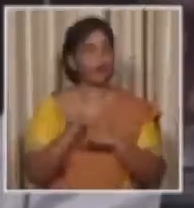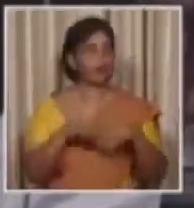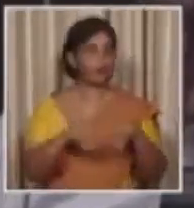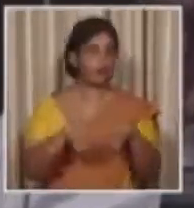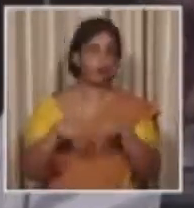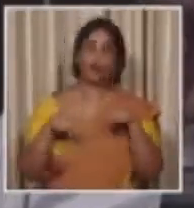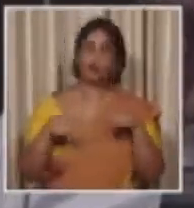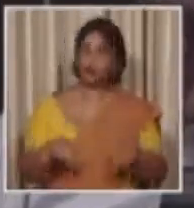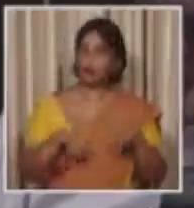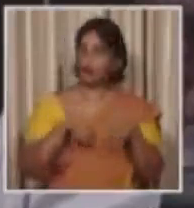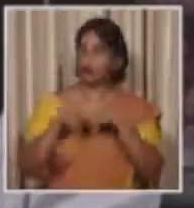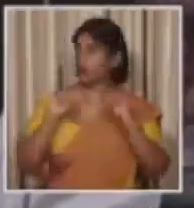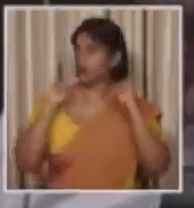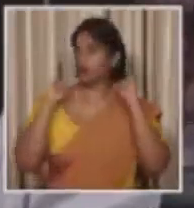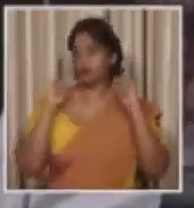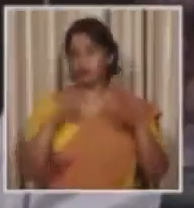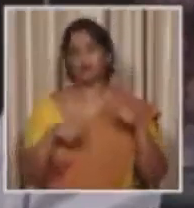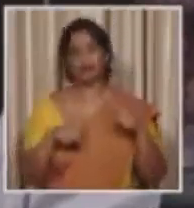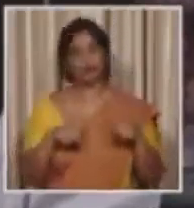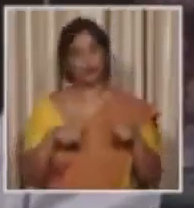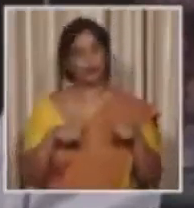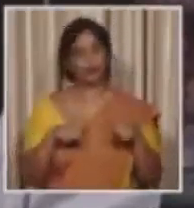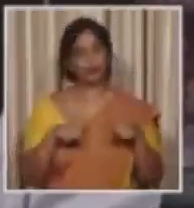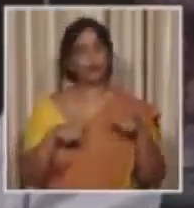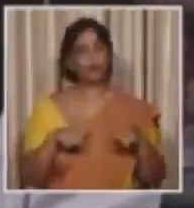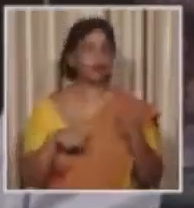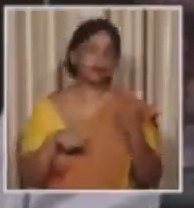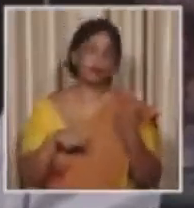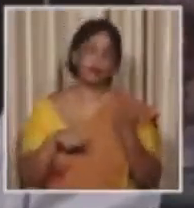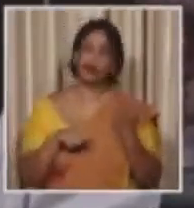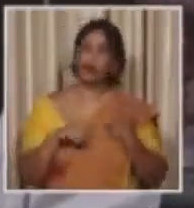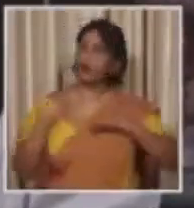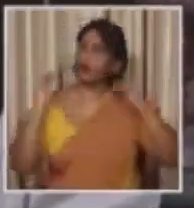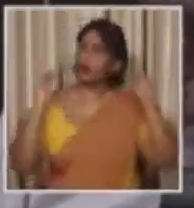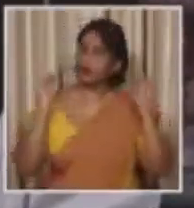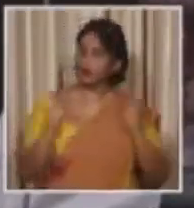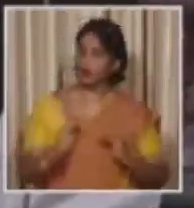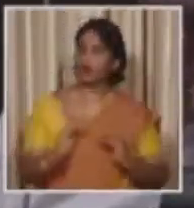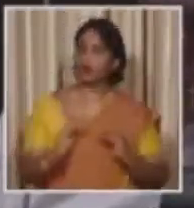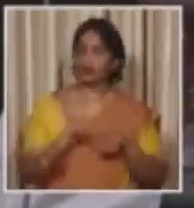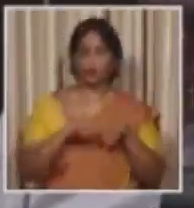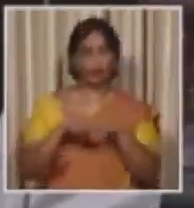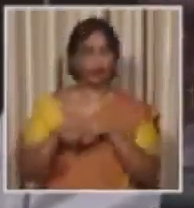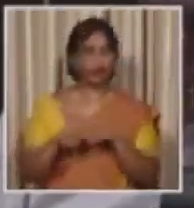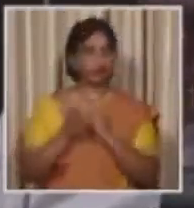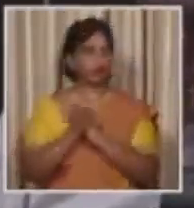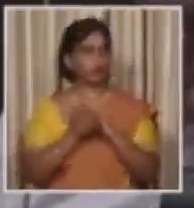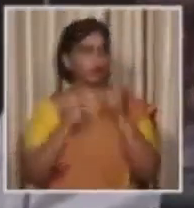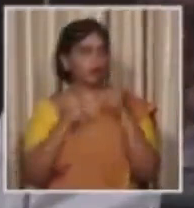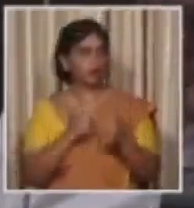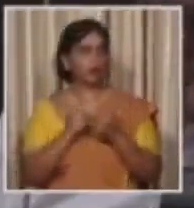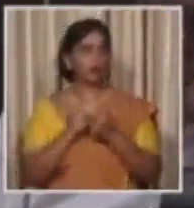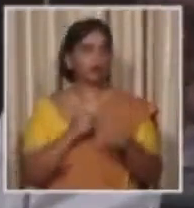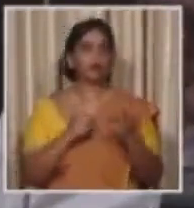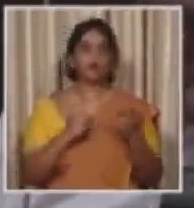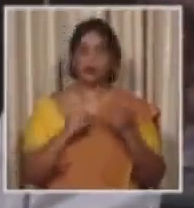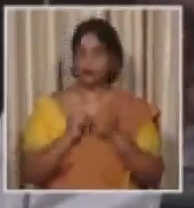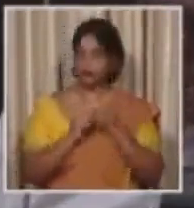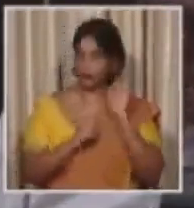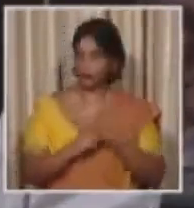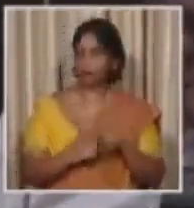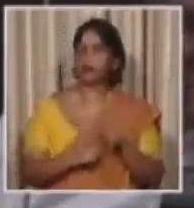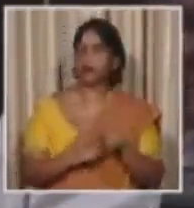දැන් ඒ වගාව සාර්ථක වෙලා මිල ඉතාමත් අඩු මට්ටමකට ආවා. ගොයින්ට සාමාන්‍ය මිලක් ලැබෙන්නේ නැතිත් එකටම පත්